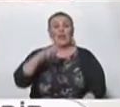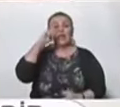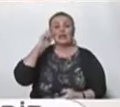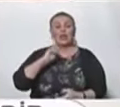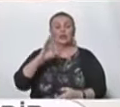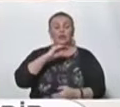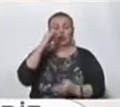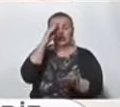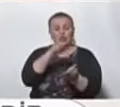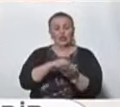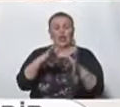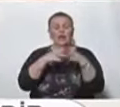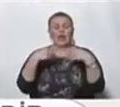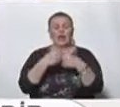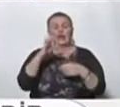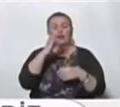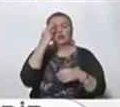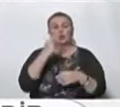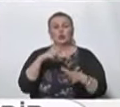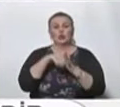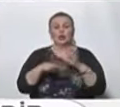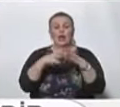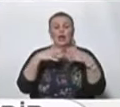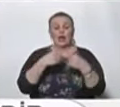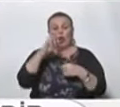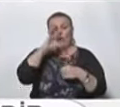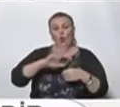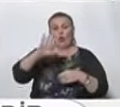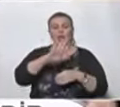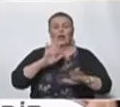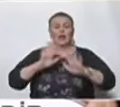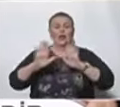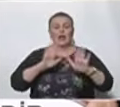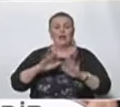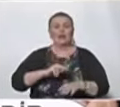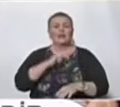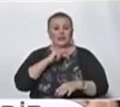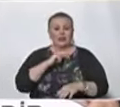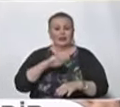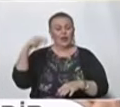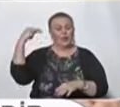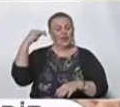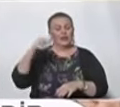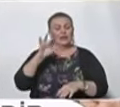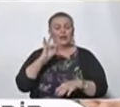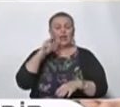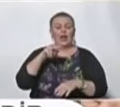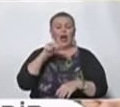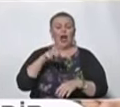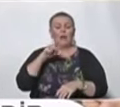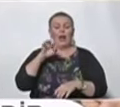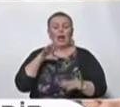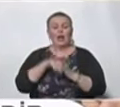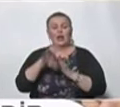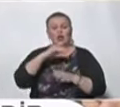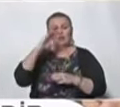Azərbaycanda şəhid ailələrinin sosial təminatı daim ölkə rəhbərinin diqqətindədir. Prezident İlham Əliyevin şəhid adının əbədiləşdirilməsi